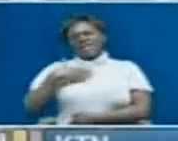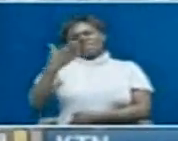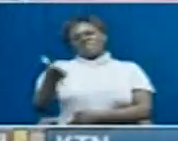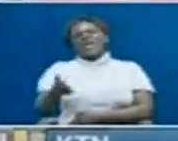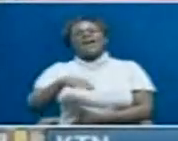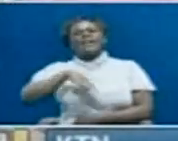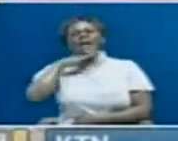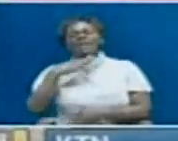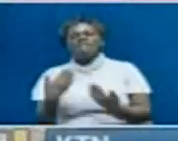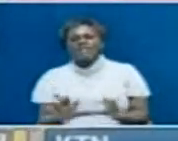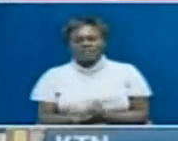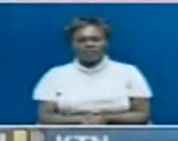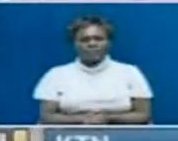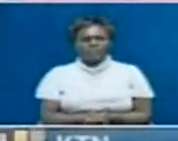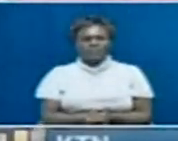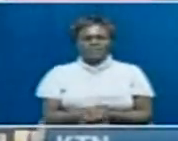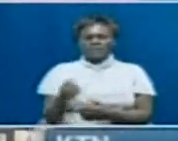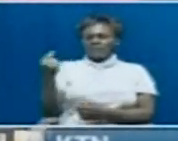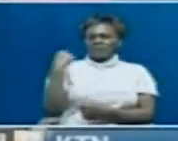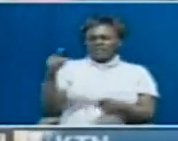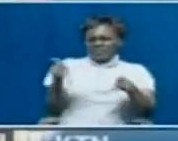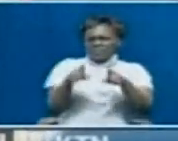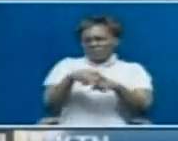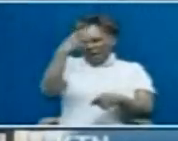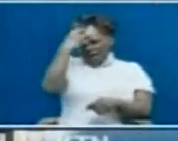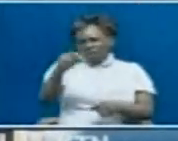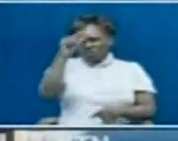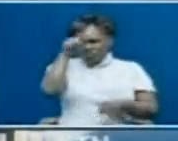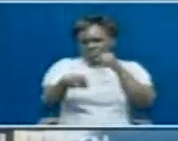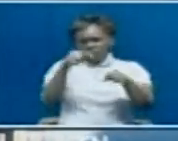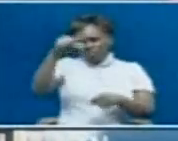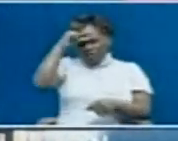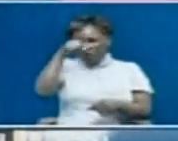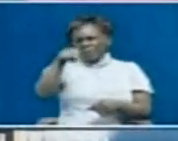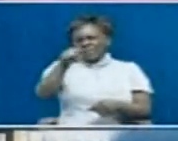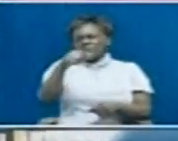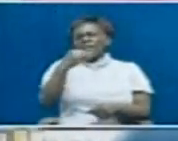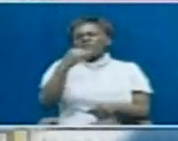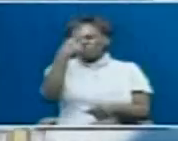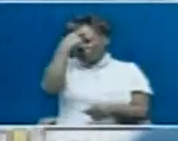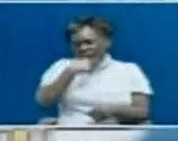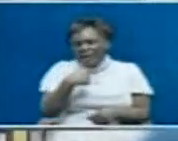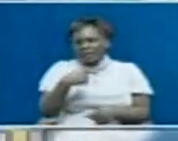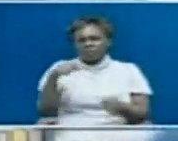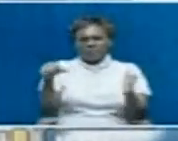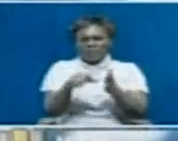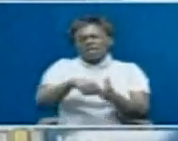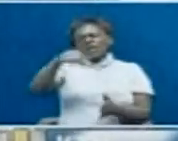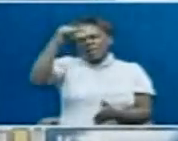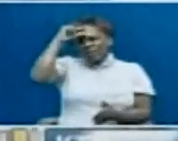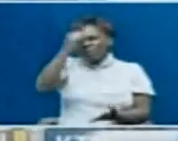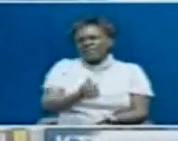kwa ile ng'ombe yenu. A visibly angry Ekuleo accused the government of turning a blind eye to their plight. Serikali